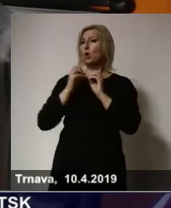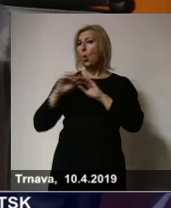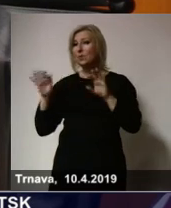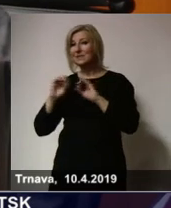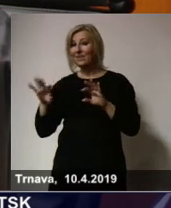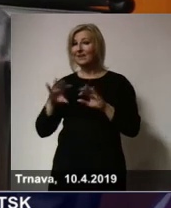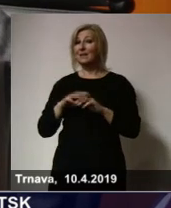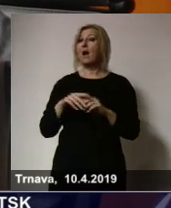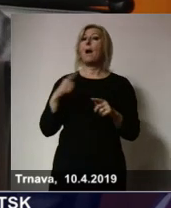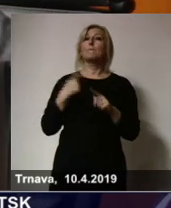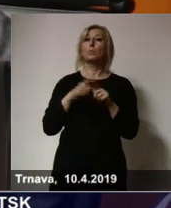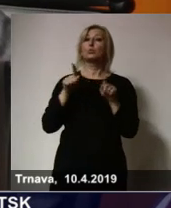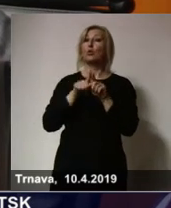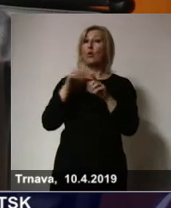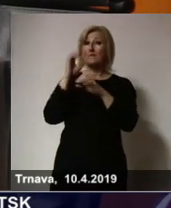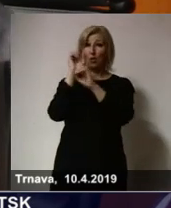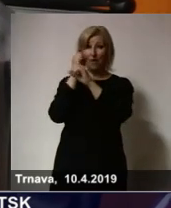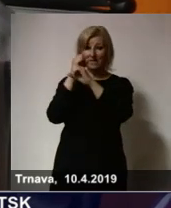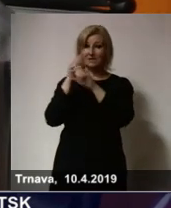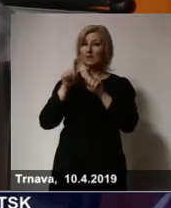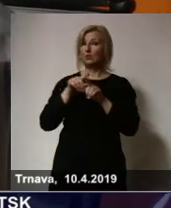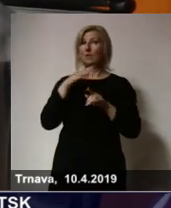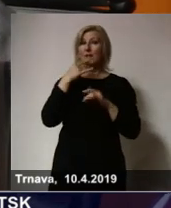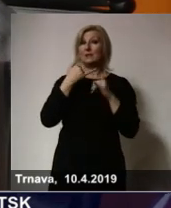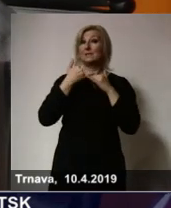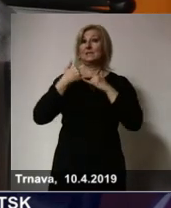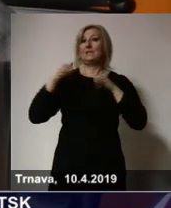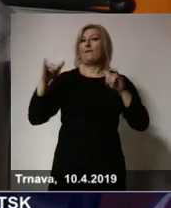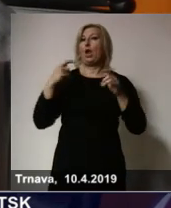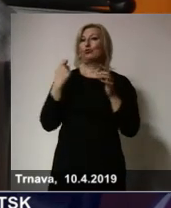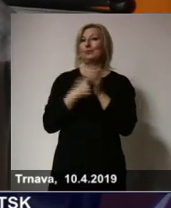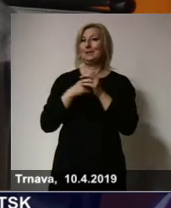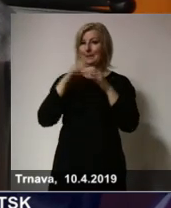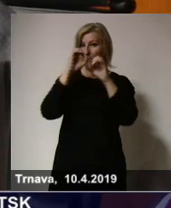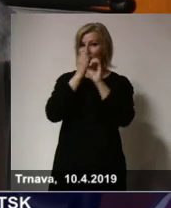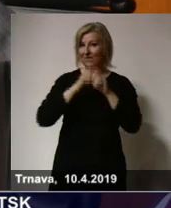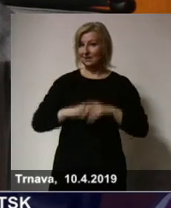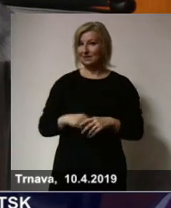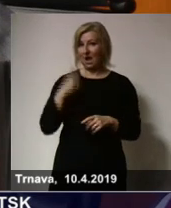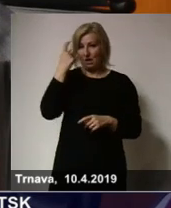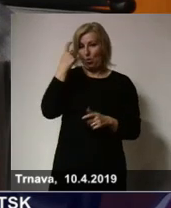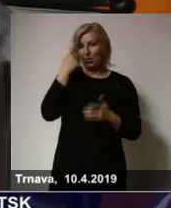aj hvezdáreň, to je veľmi zvláštny sui generis organizácia, takže